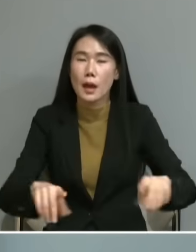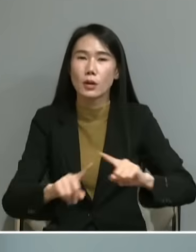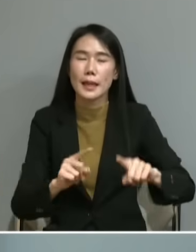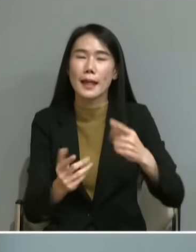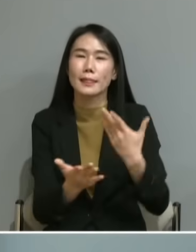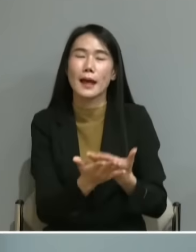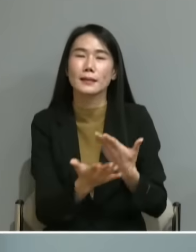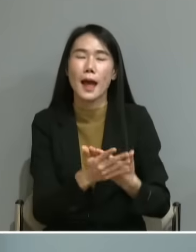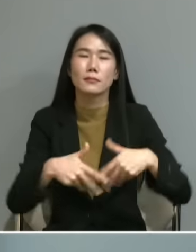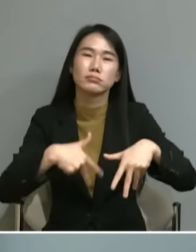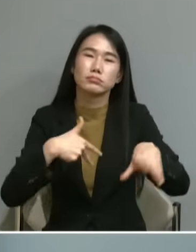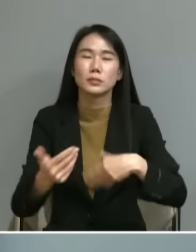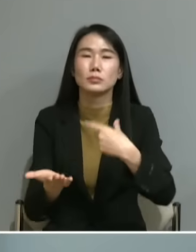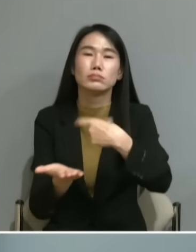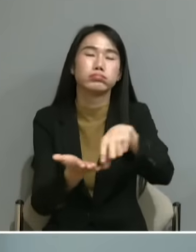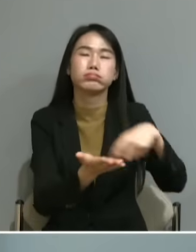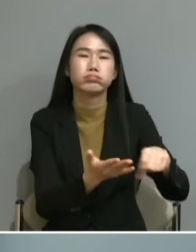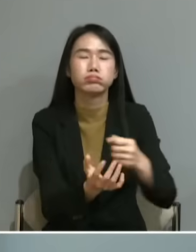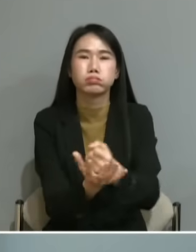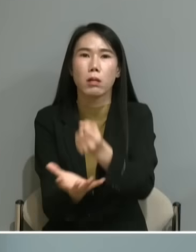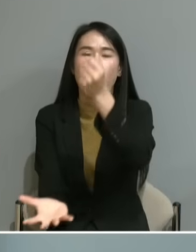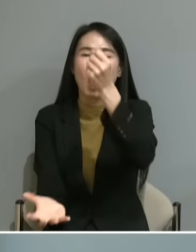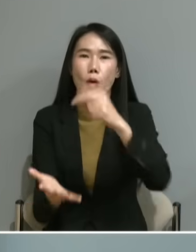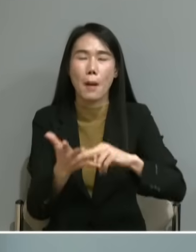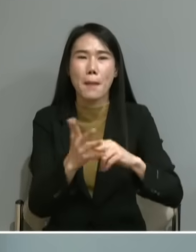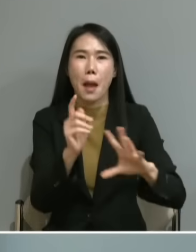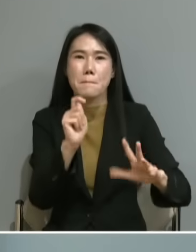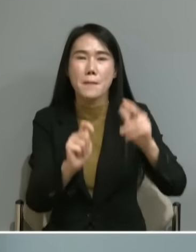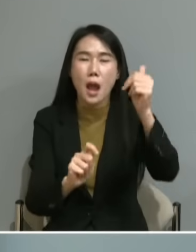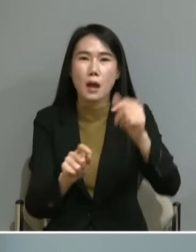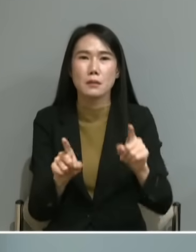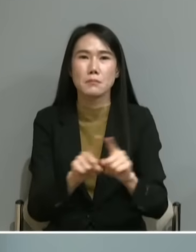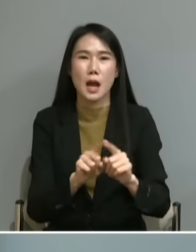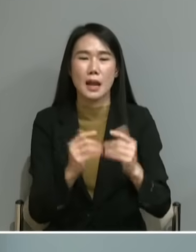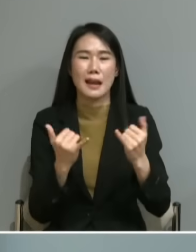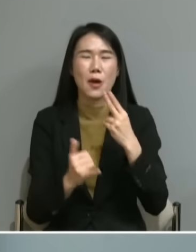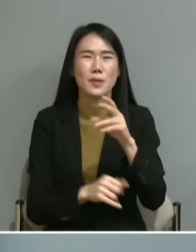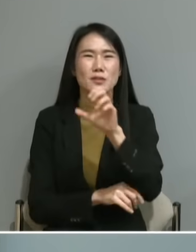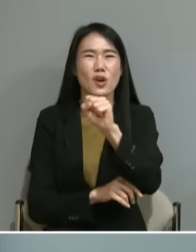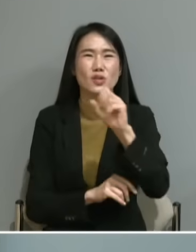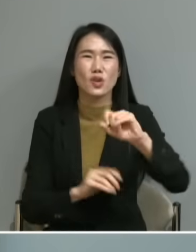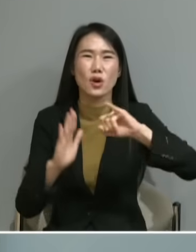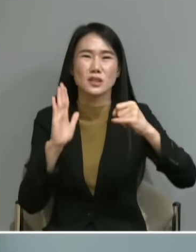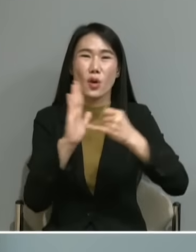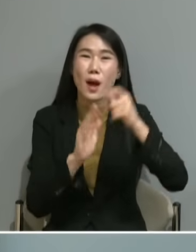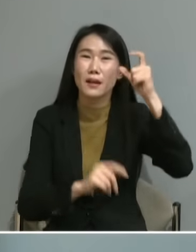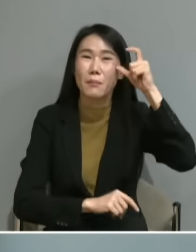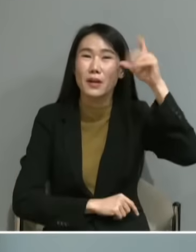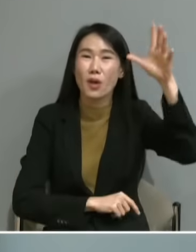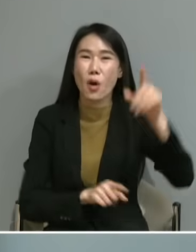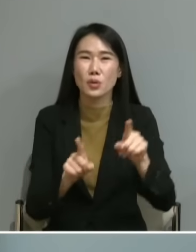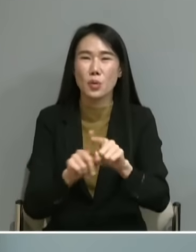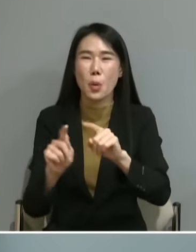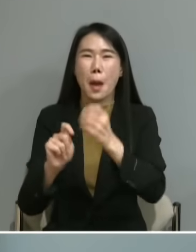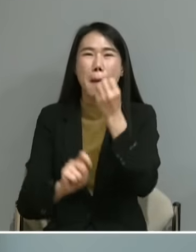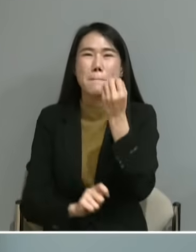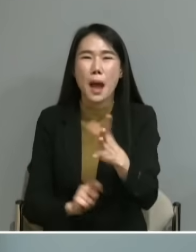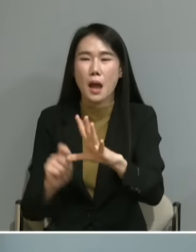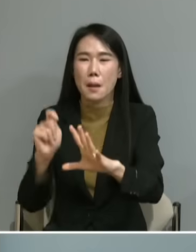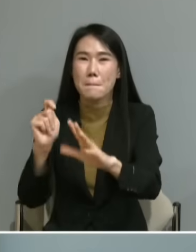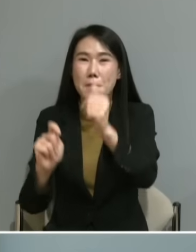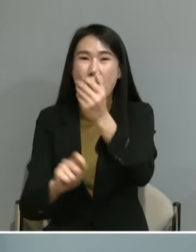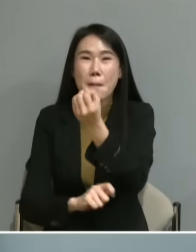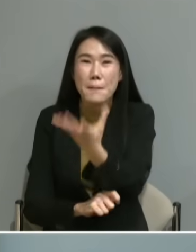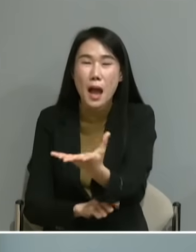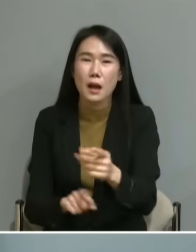ลักษณะนี้เนี่ยจะไหลไปอยู่ในเมืองใหญ่พวกเราเป็นส.ส.ต่างจังหวัดเราจะเห็นเงินเนี่ยไปโตอยู่ในอำเภอเมืองในอำเภอเมื